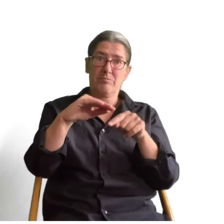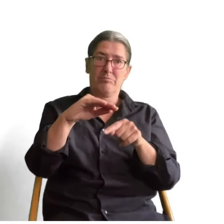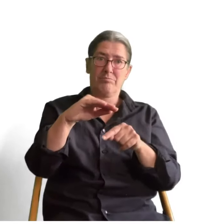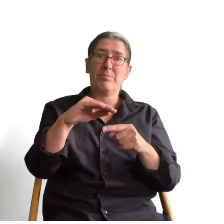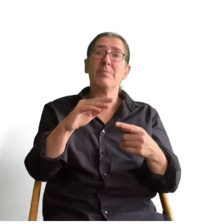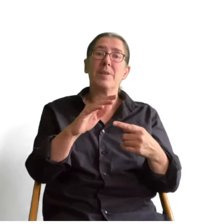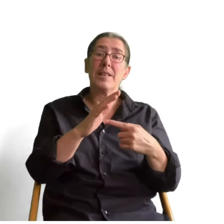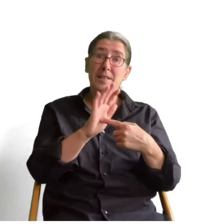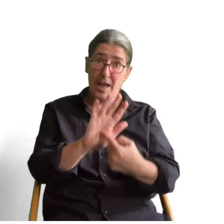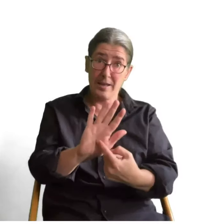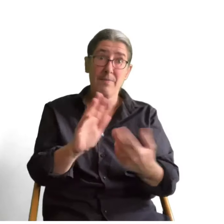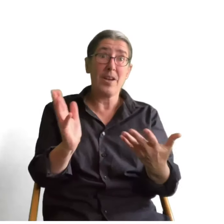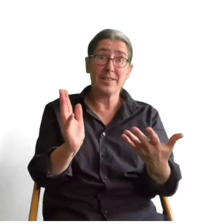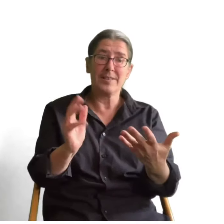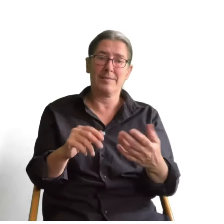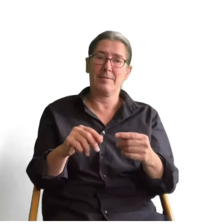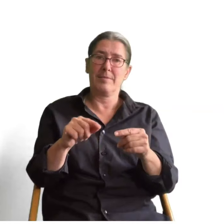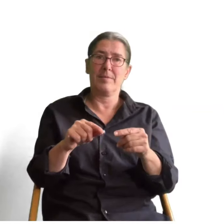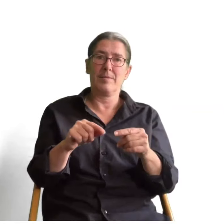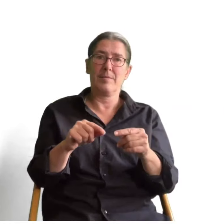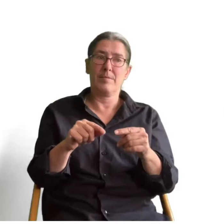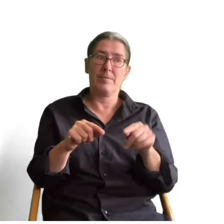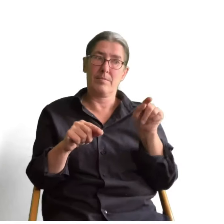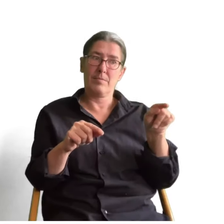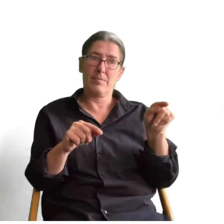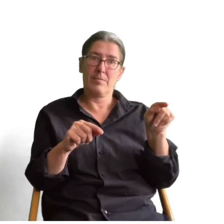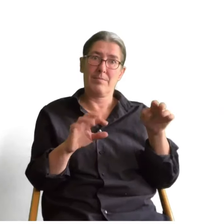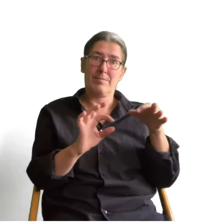zeigt, dass das Ganze